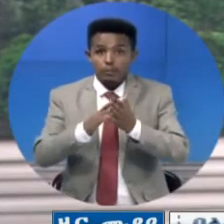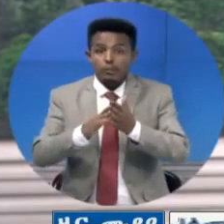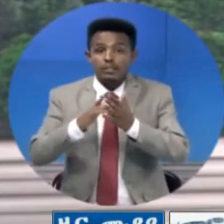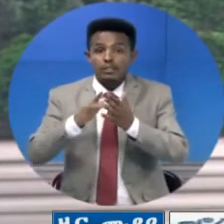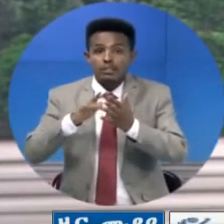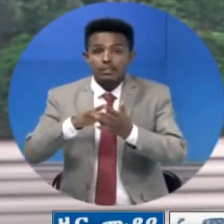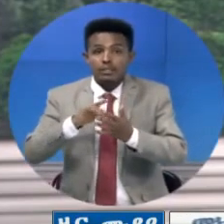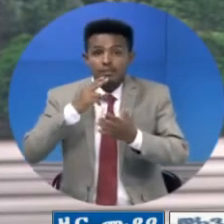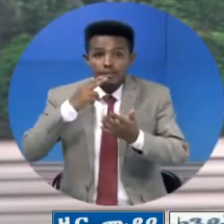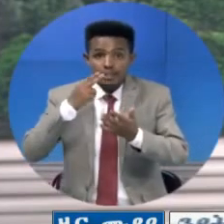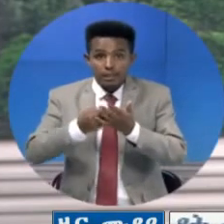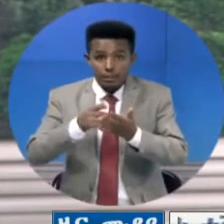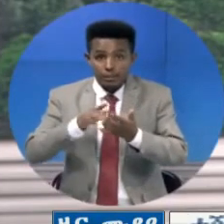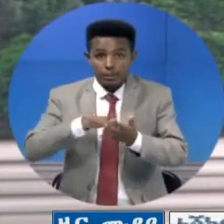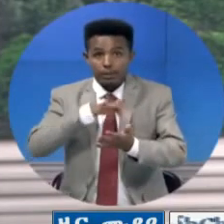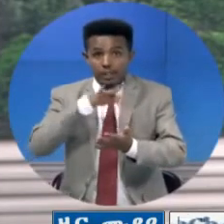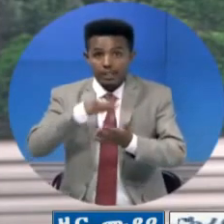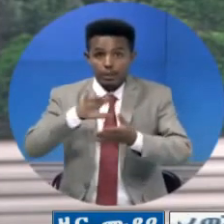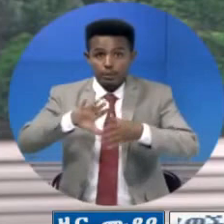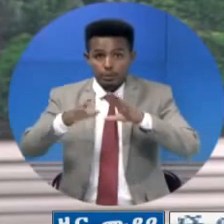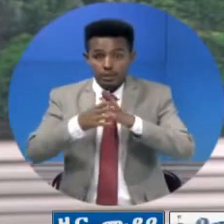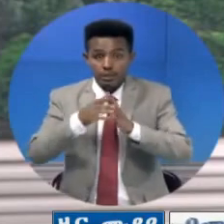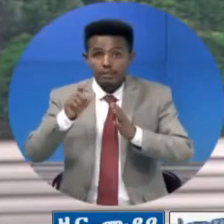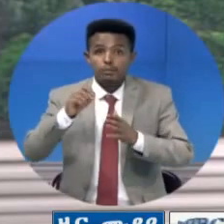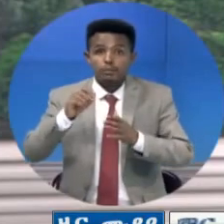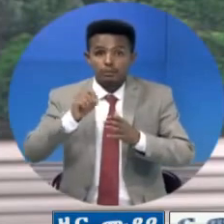ዞን የመንግስት ኮሙኒኬሽን ጉዳዮች ጽህፈት ቤት ነው።